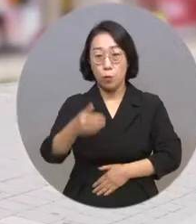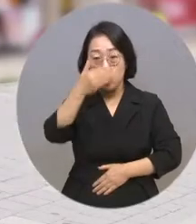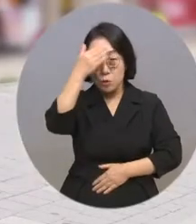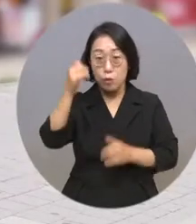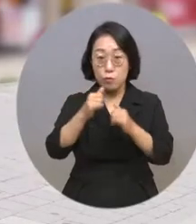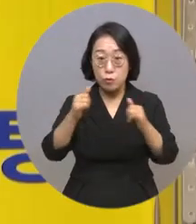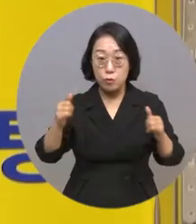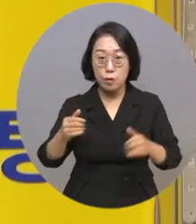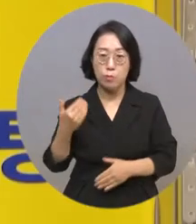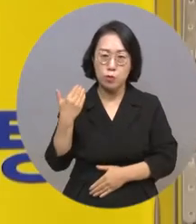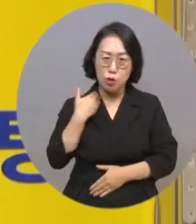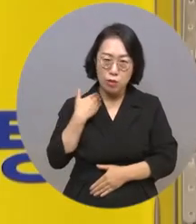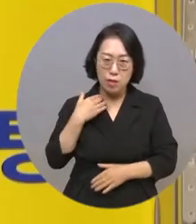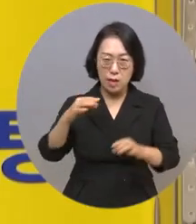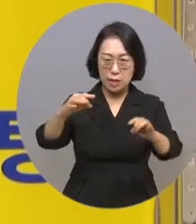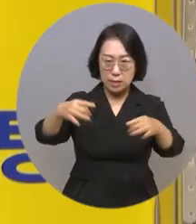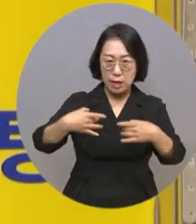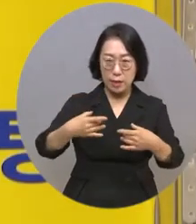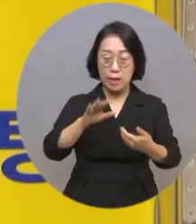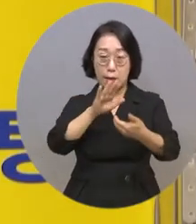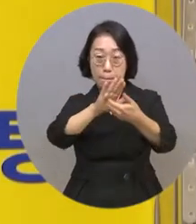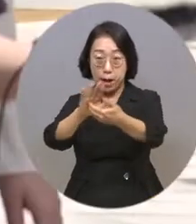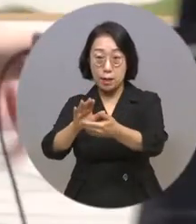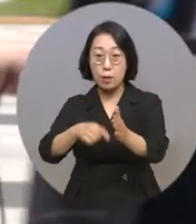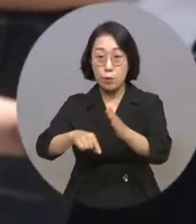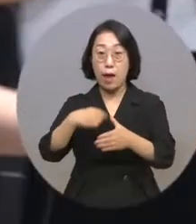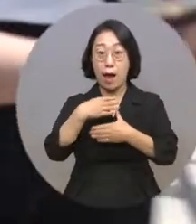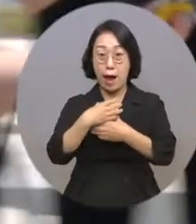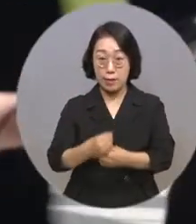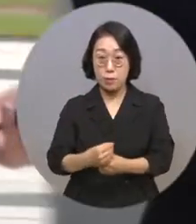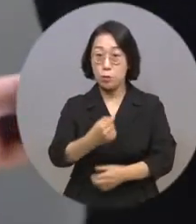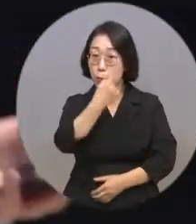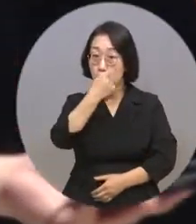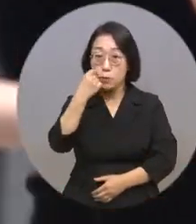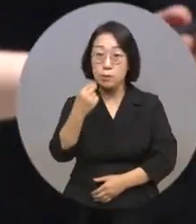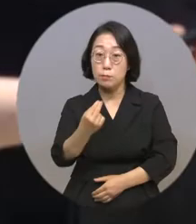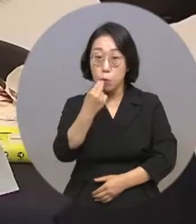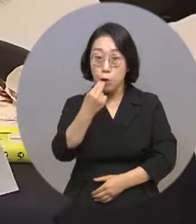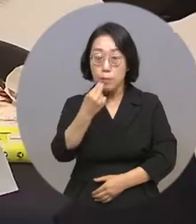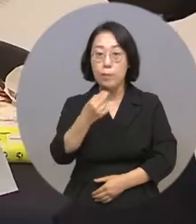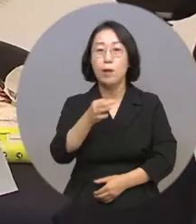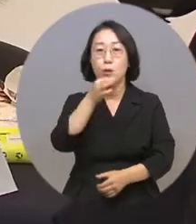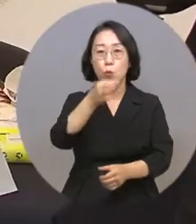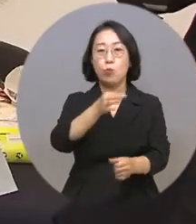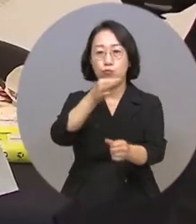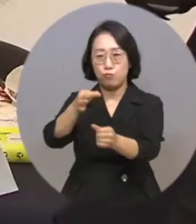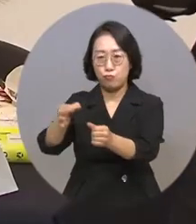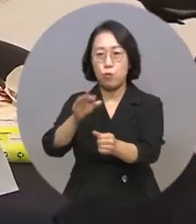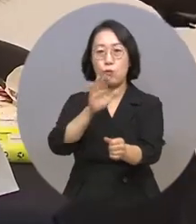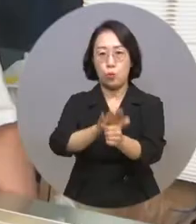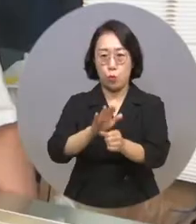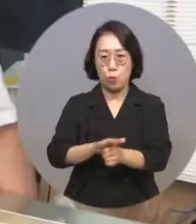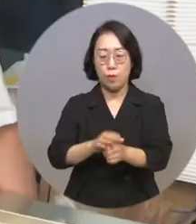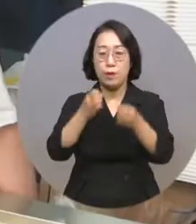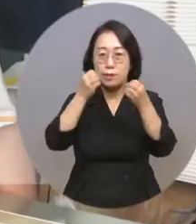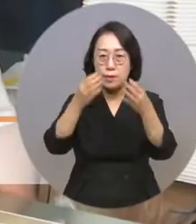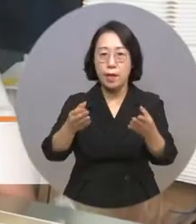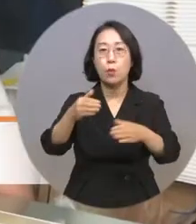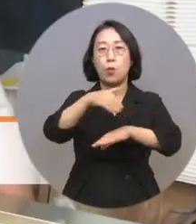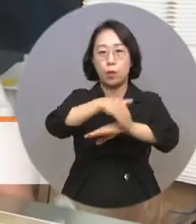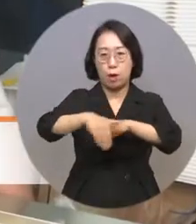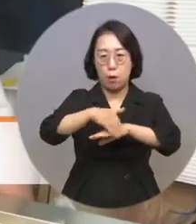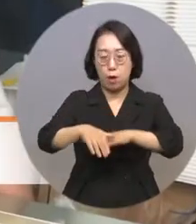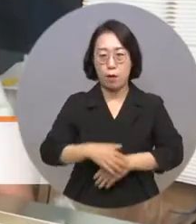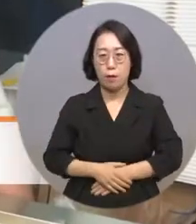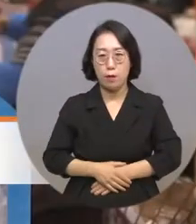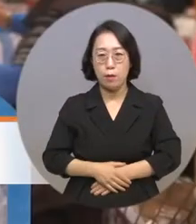청년들이 전세 사기 위험에 대한 안전망을 확보할 수 있도록 보증보험 가입비 지원을 신설할 예정입니다. 소상공인